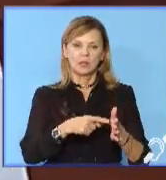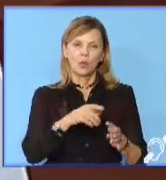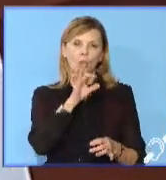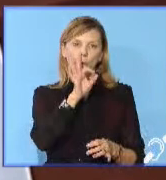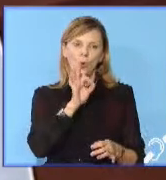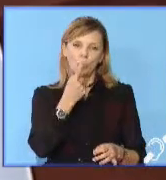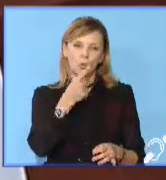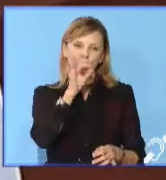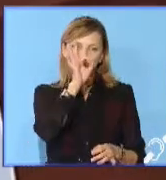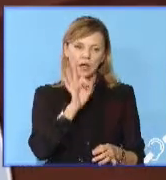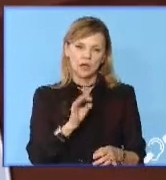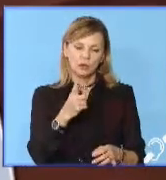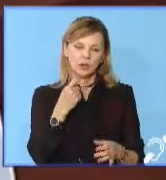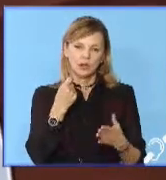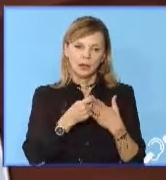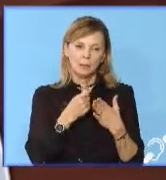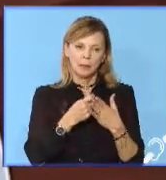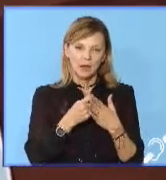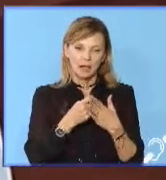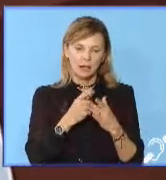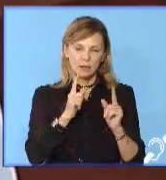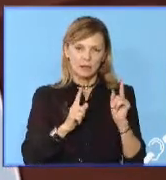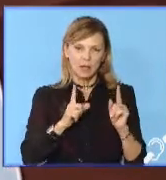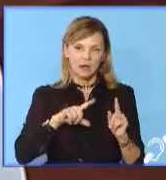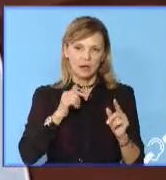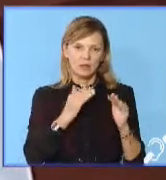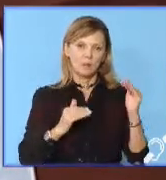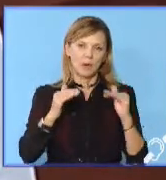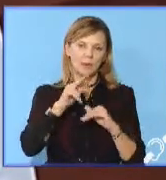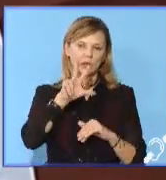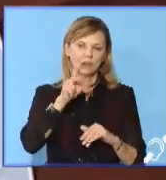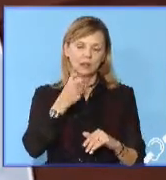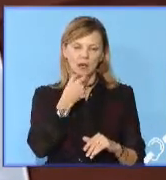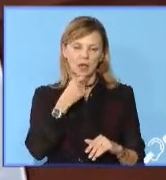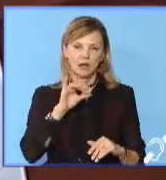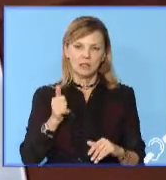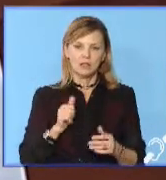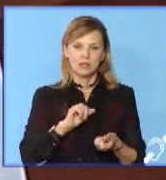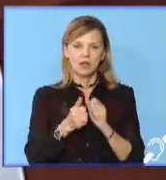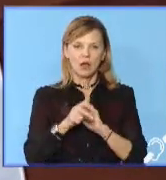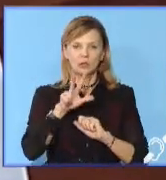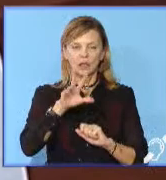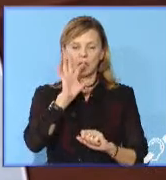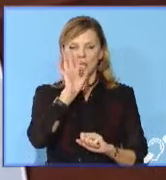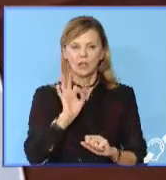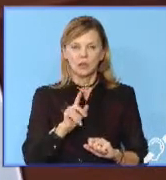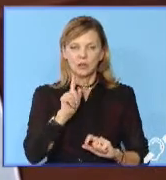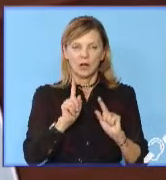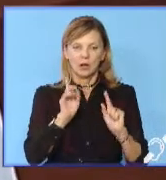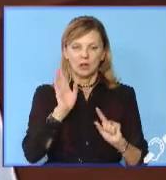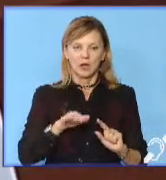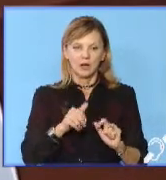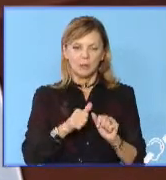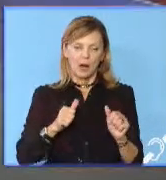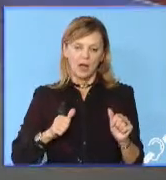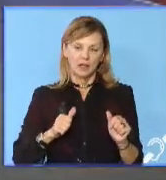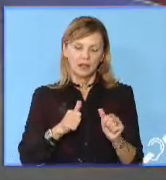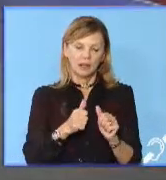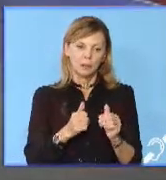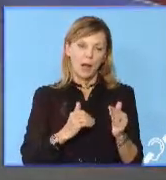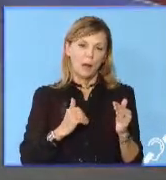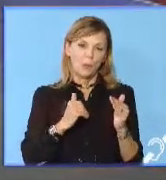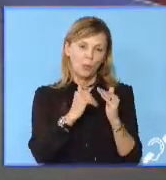de 1% din preț dacă l-a dobândit de mai mult de 3 ani și 3% din prețul de vânzare dacă l-a dobândit mai devreme de 3 ani,